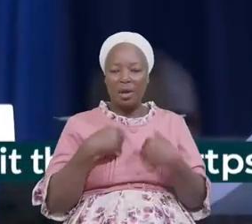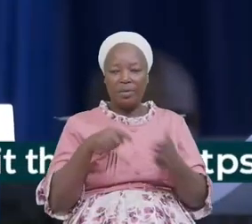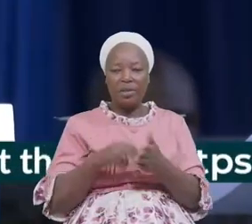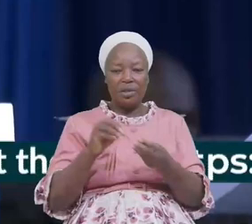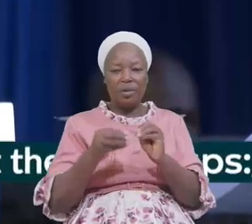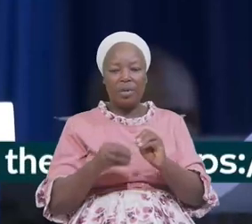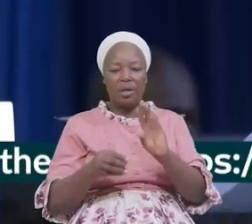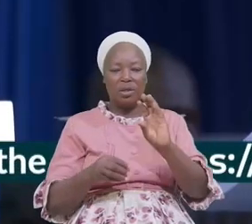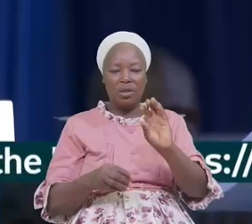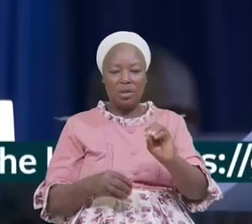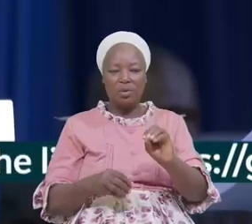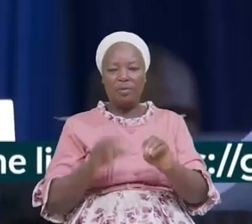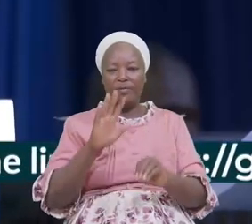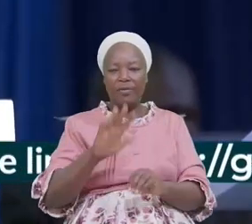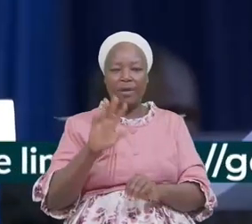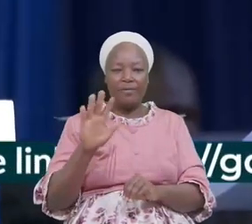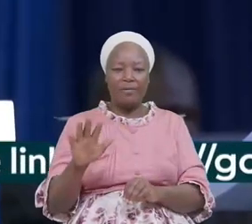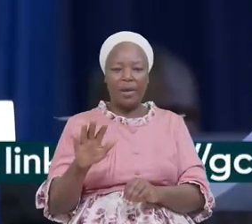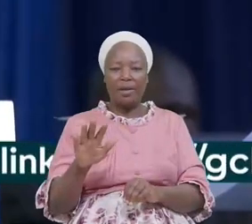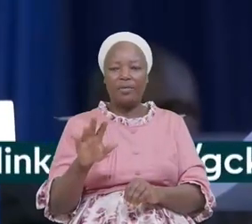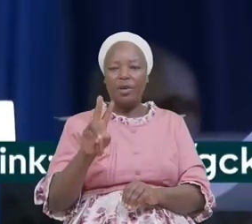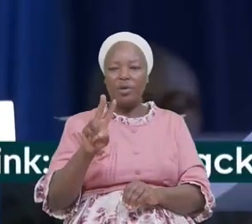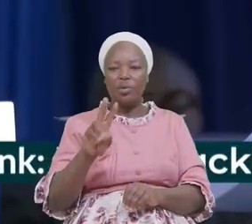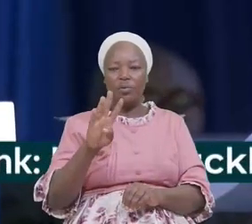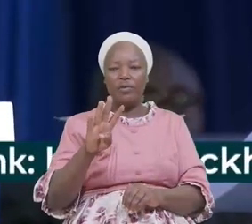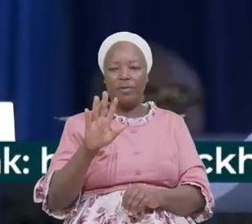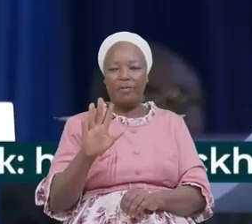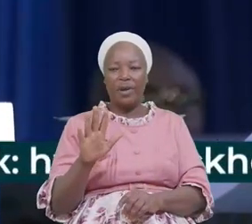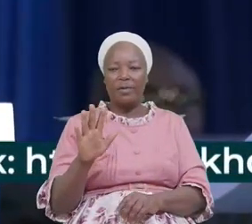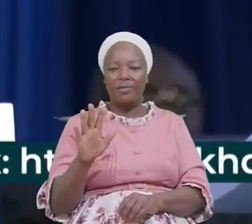chaînes de radio, il y a des numéros aussi qui vous seront communiqués.